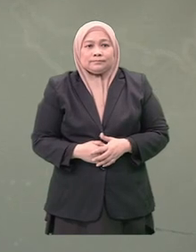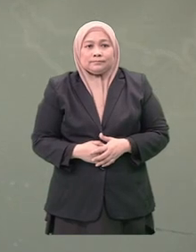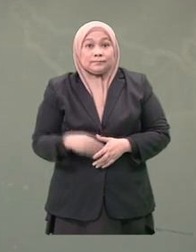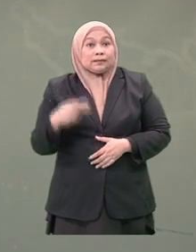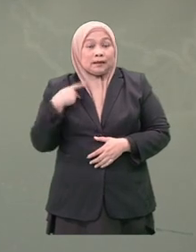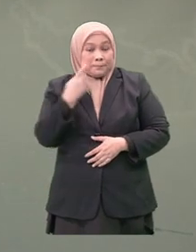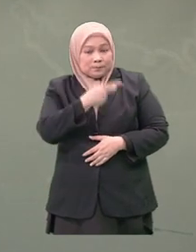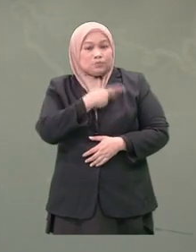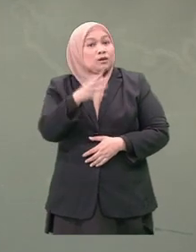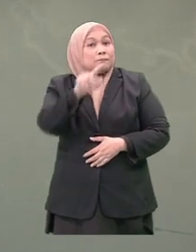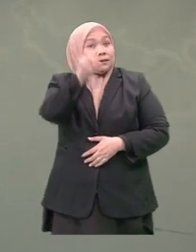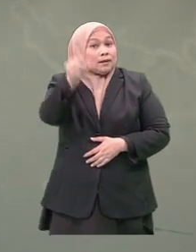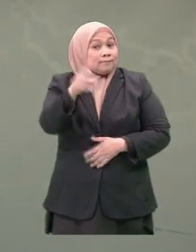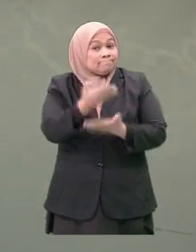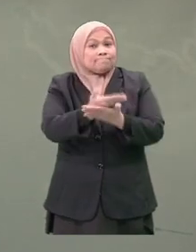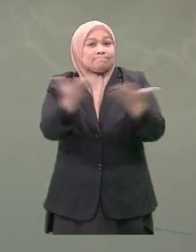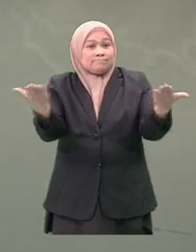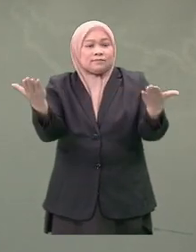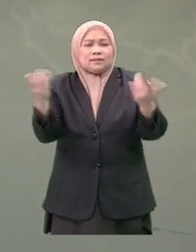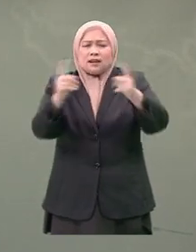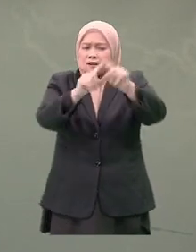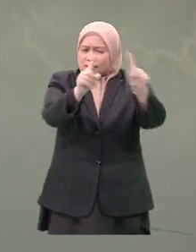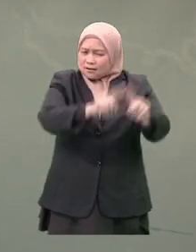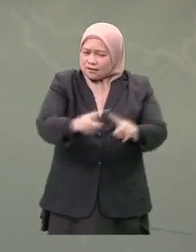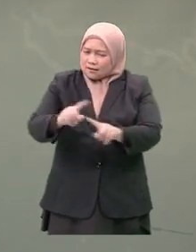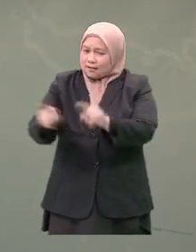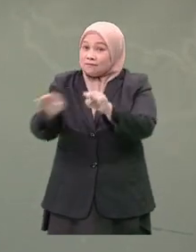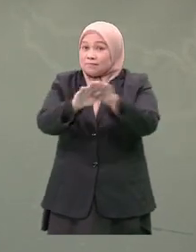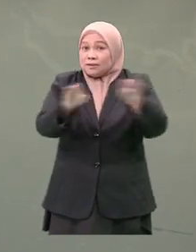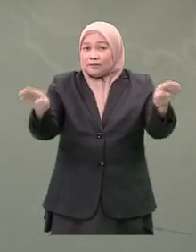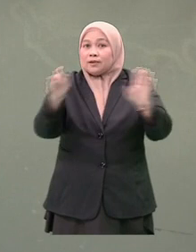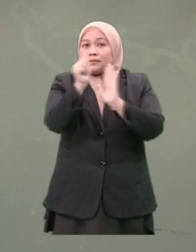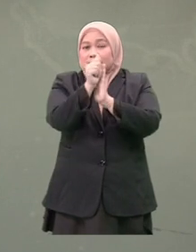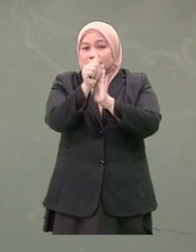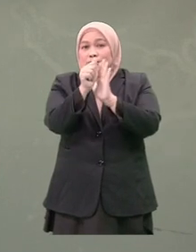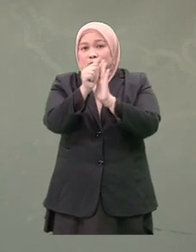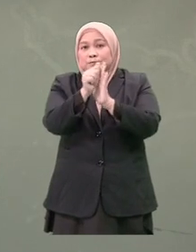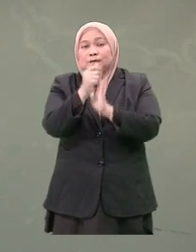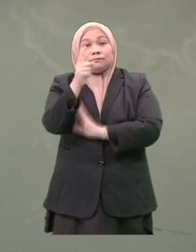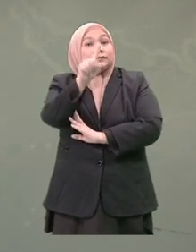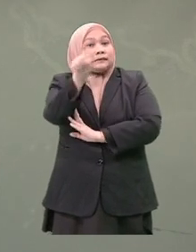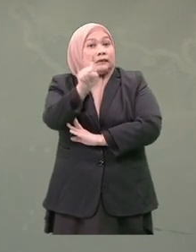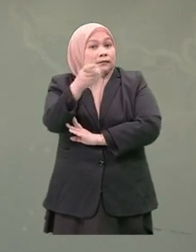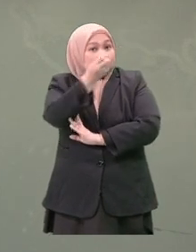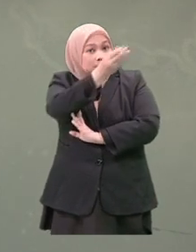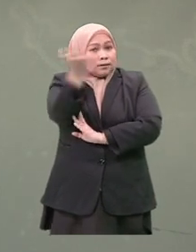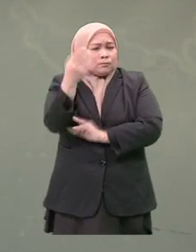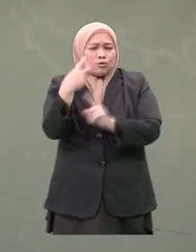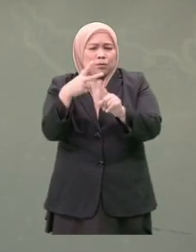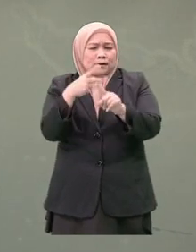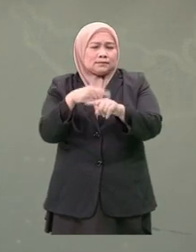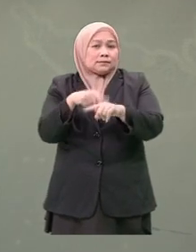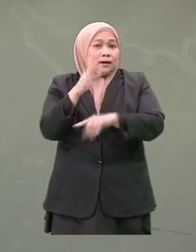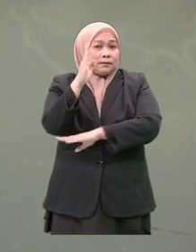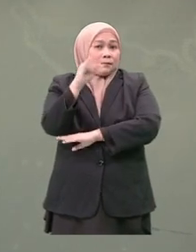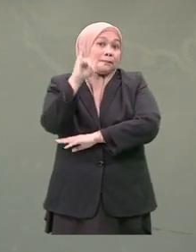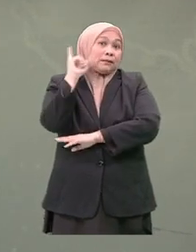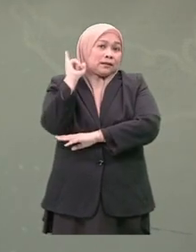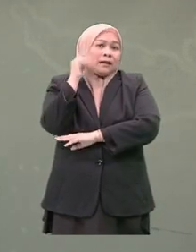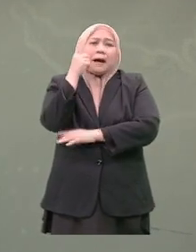dan kami dalam bertanyakan kepada anda di berbagai platform Maestro Awani dan nah ini soalnya kami melontarkan sejak 12 tengah malam tadi